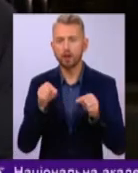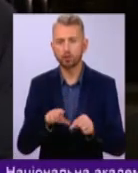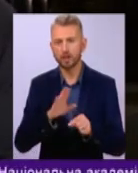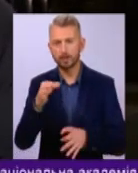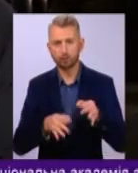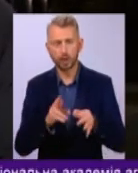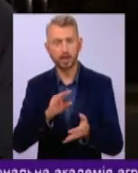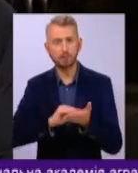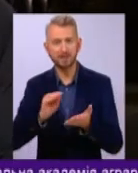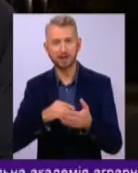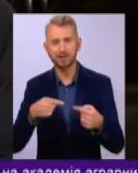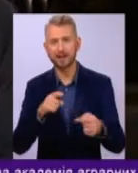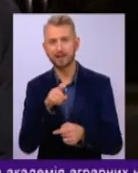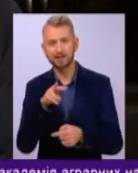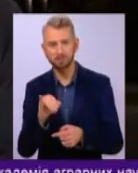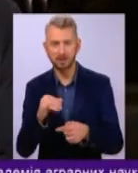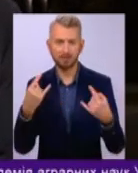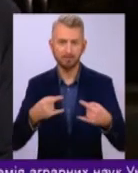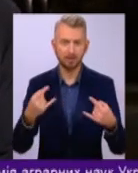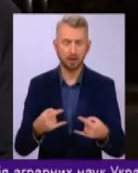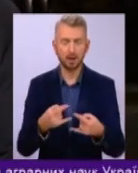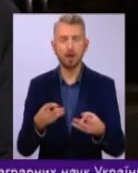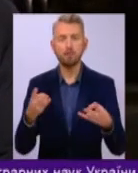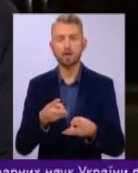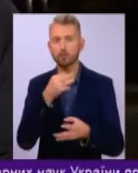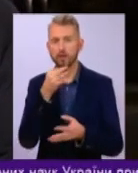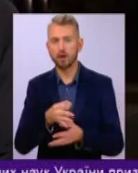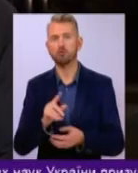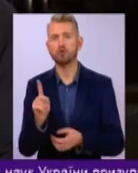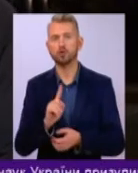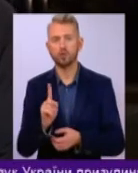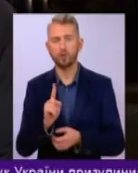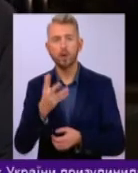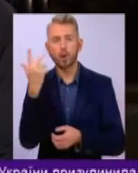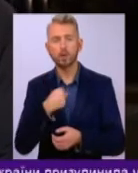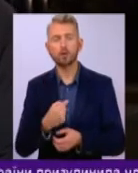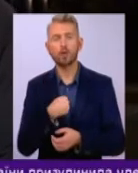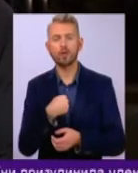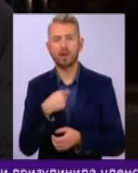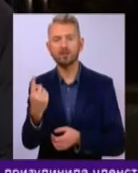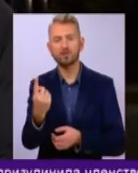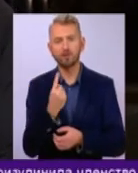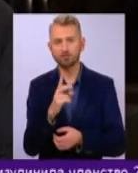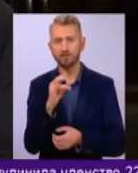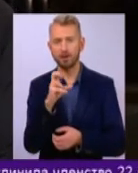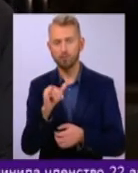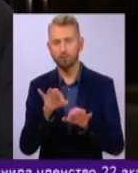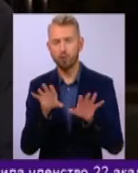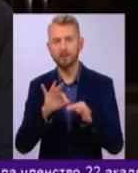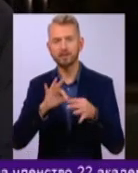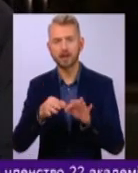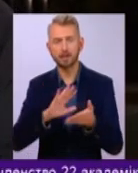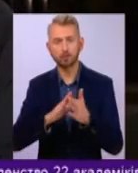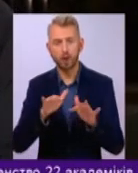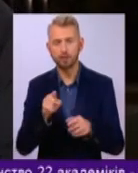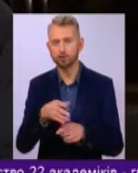судах, як писали деякі ЗМІ чи медіа. Варто було би зазначити, що коли до нас вийшли з НАБУ і пояснили деталі ситуації, вони